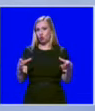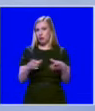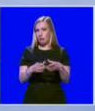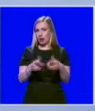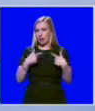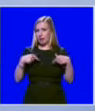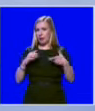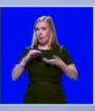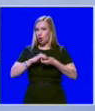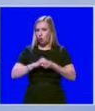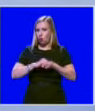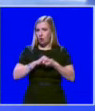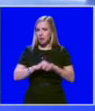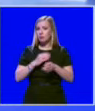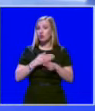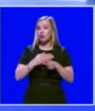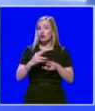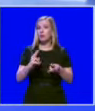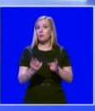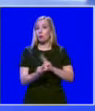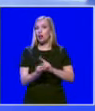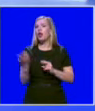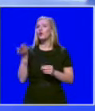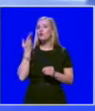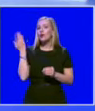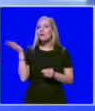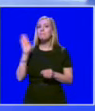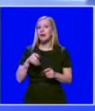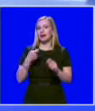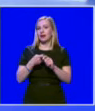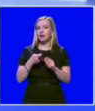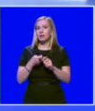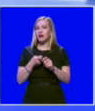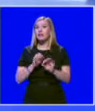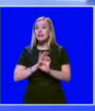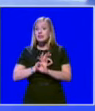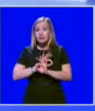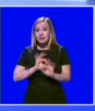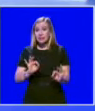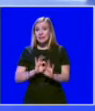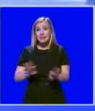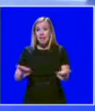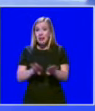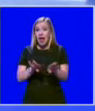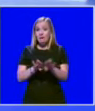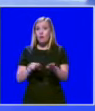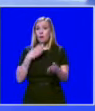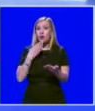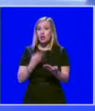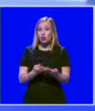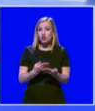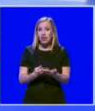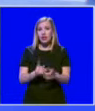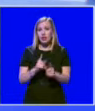бяхме заедно в коалиционни партньори с Продължаваме промяната, тогава пак направихме абсолютно същото предложение. Нито повече, нито по-малко от това,